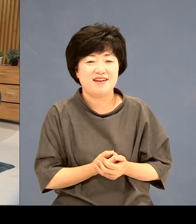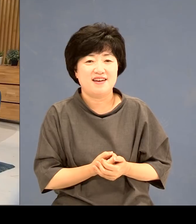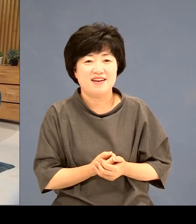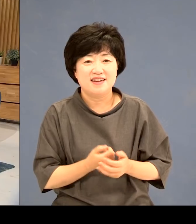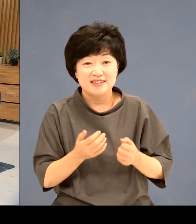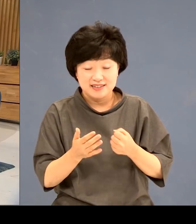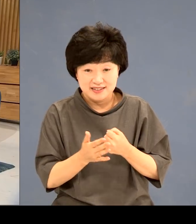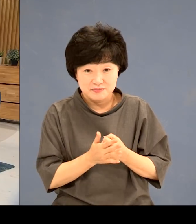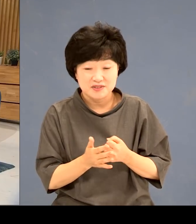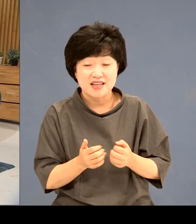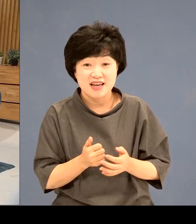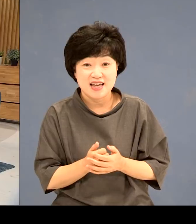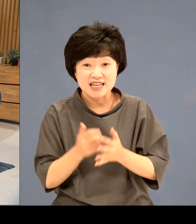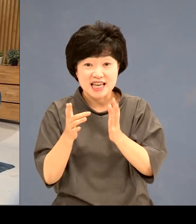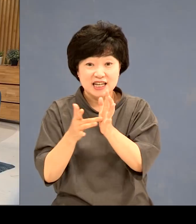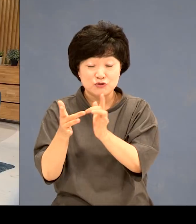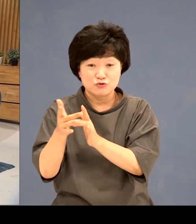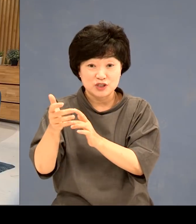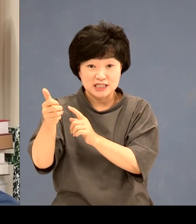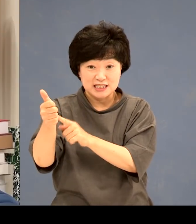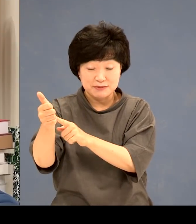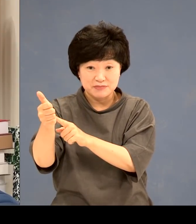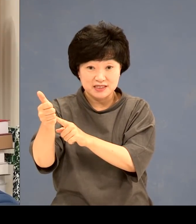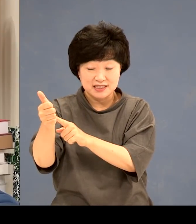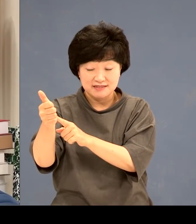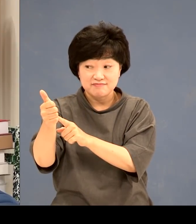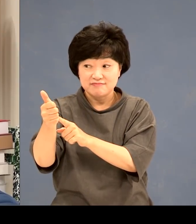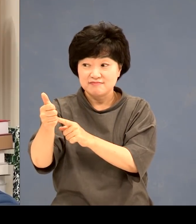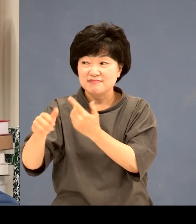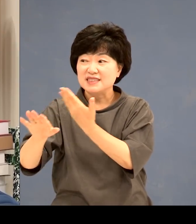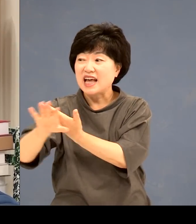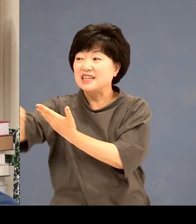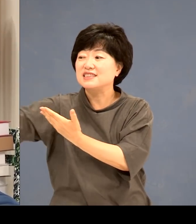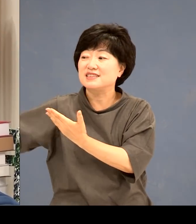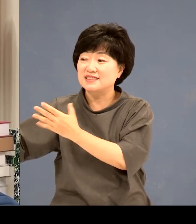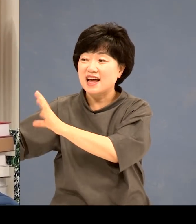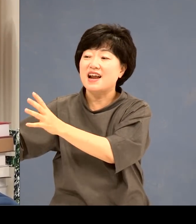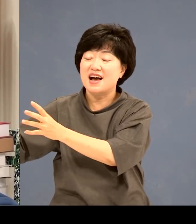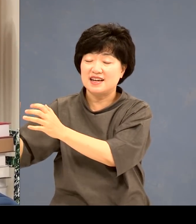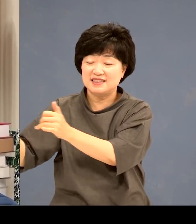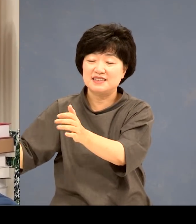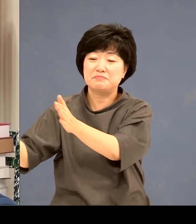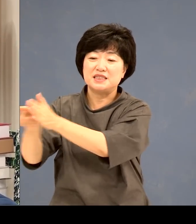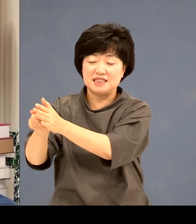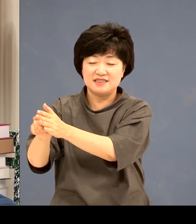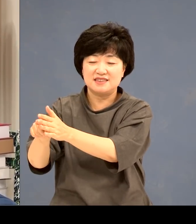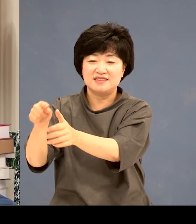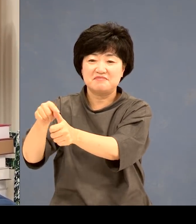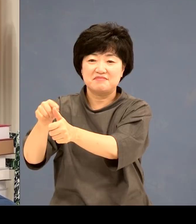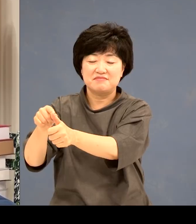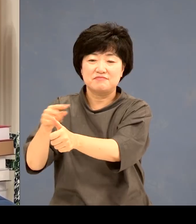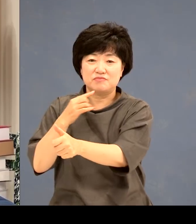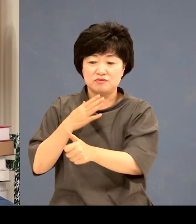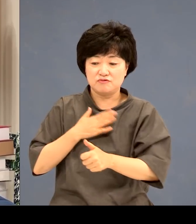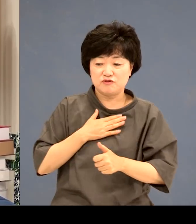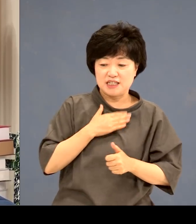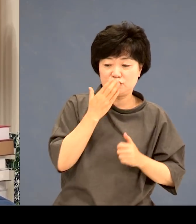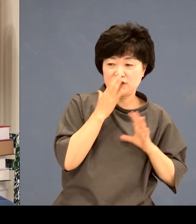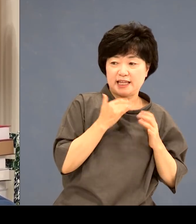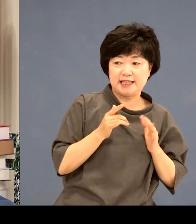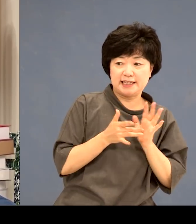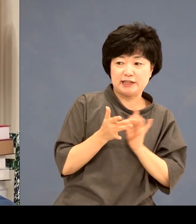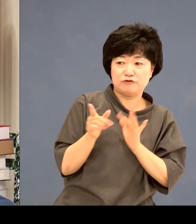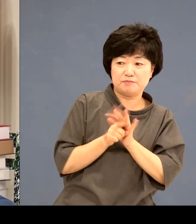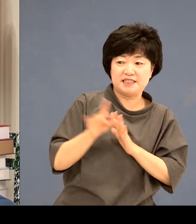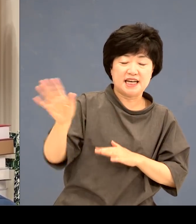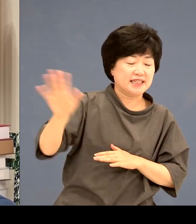학습을 해요. 네네. 이제 그렇기 때문에 이제 예수님은 완전히 이제 이방인들이 믿는 그냥 하나의 선지자 정도로만 생각을